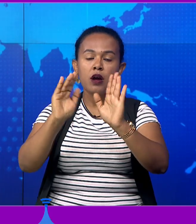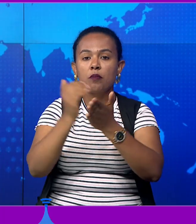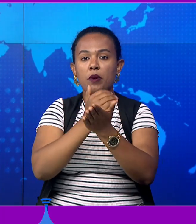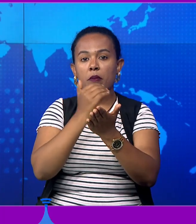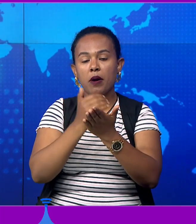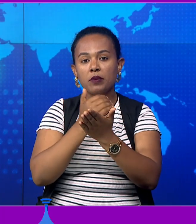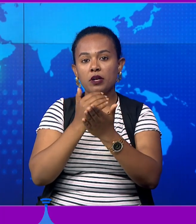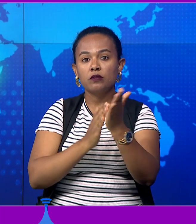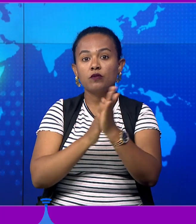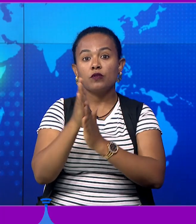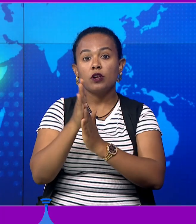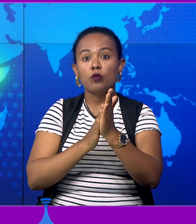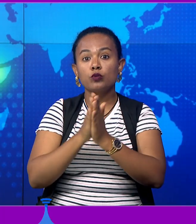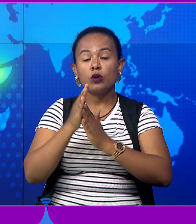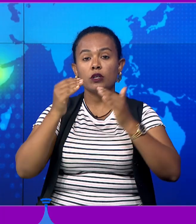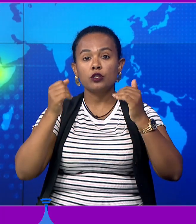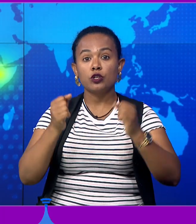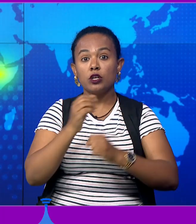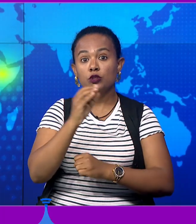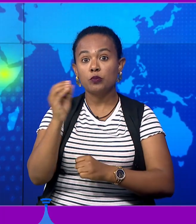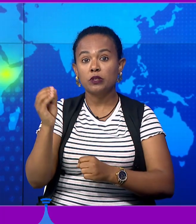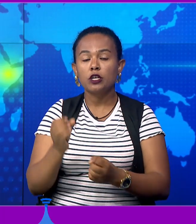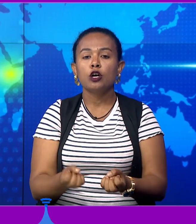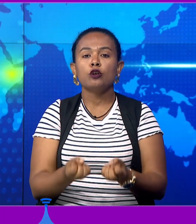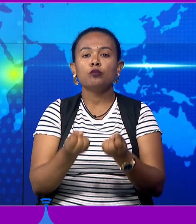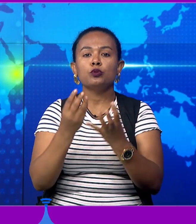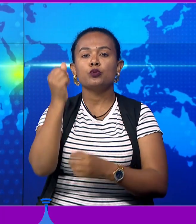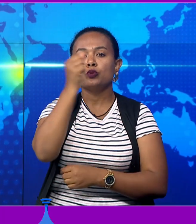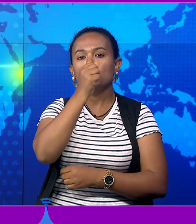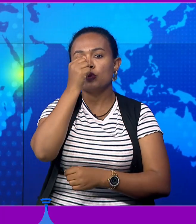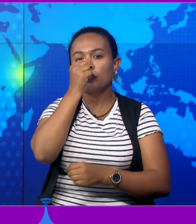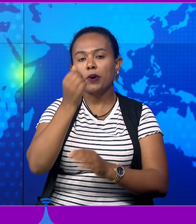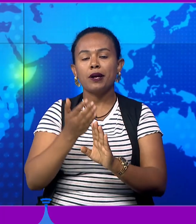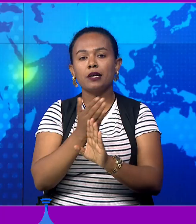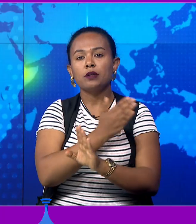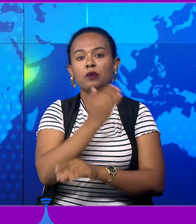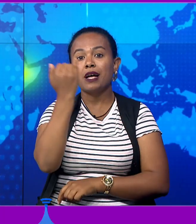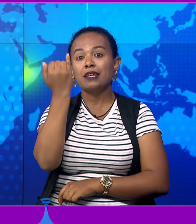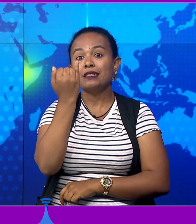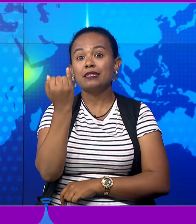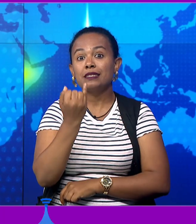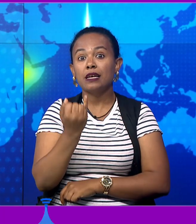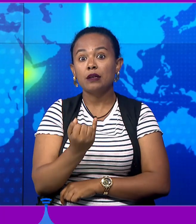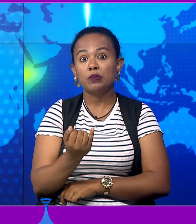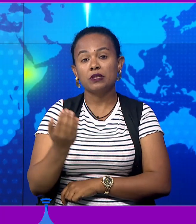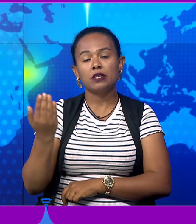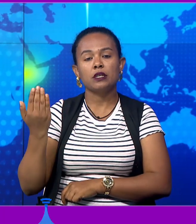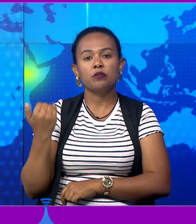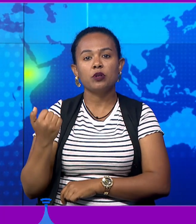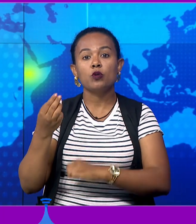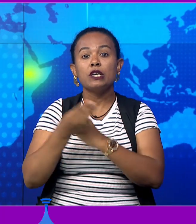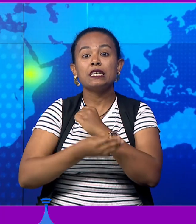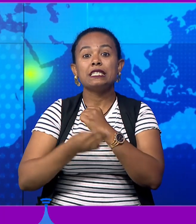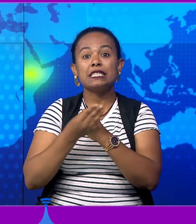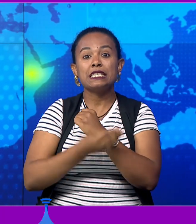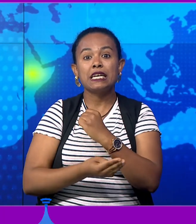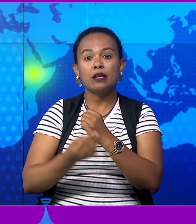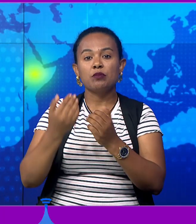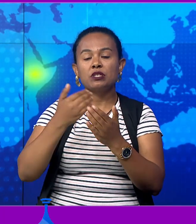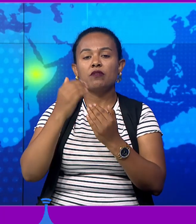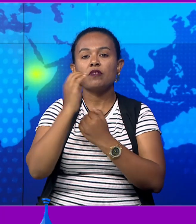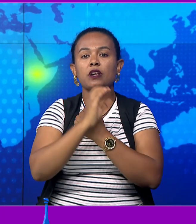በማምረት ፍላጎቷን የቻለችበትና ብዙ ኢትዮጵያ ቀደም ብላ ትሳል የነበረበትን ስንዴ የሚሰፈርላት